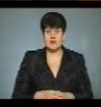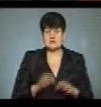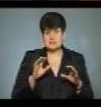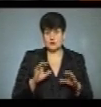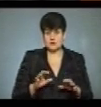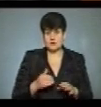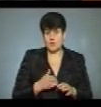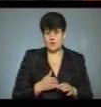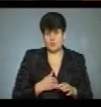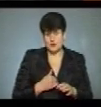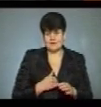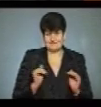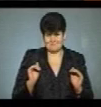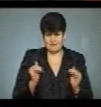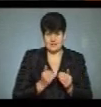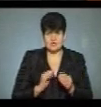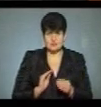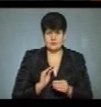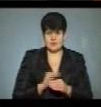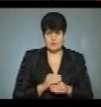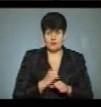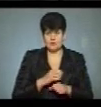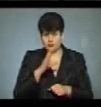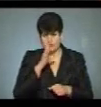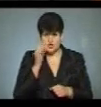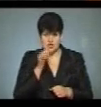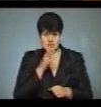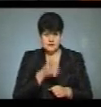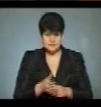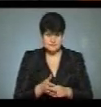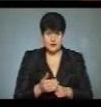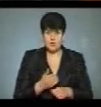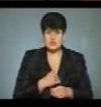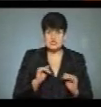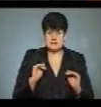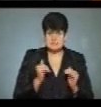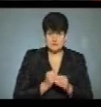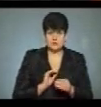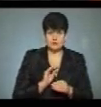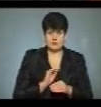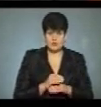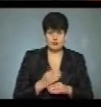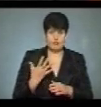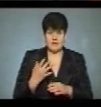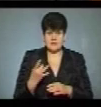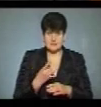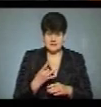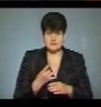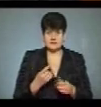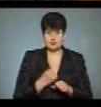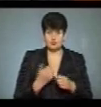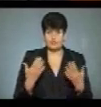хоче зменшити доплату за роботу у нічний період часу, хоче зменшити доплату у 5 разів за роботу у вихідні